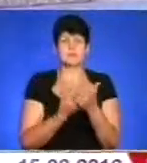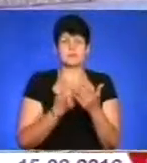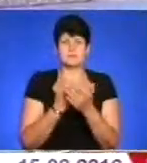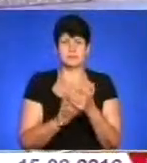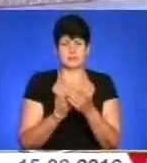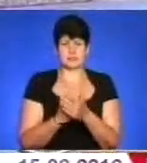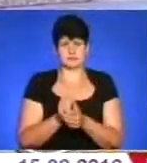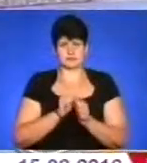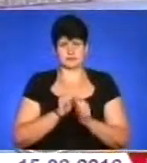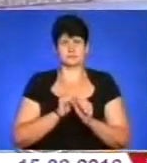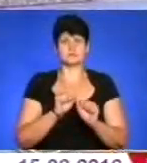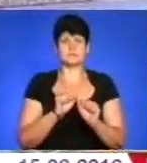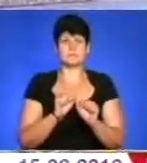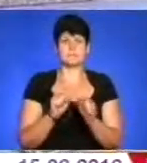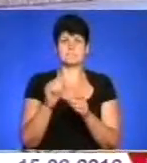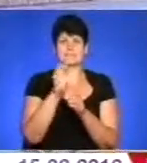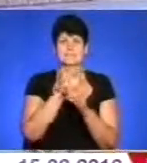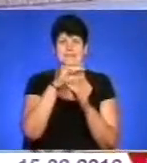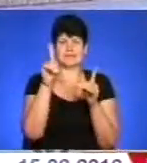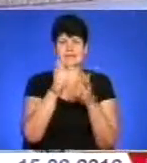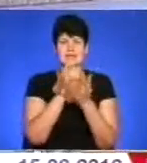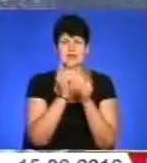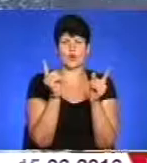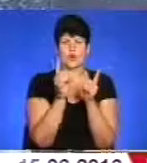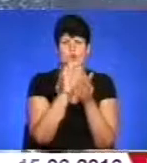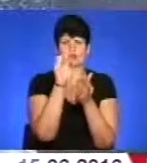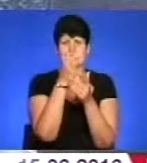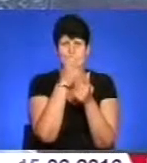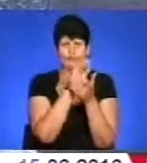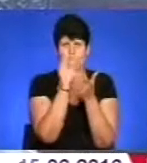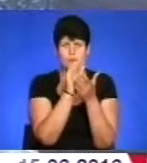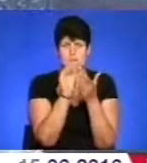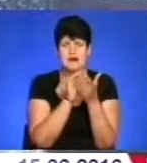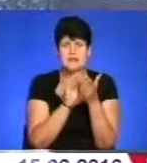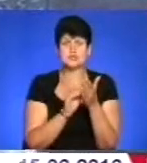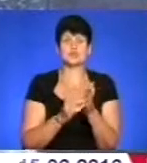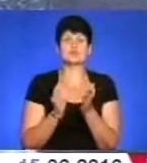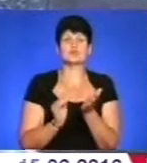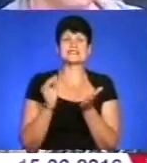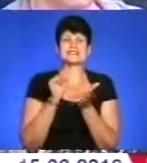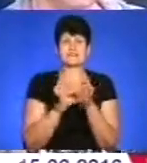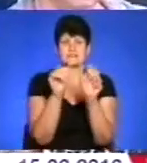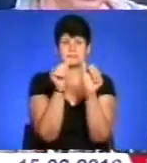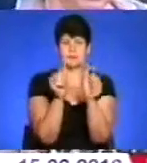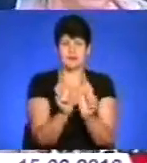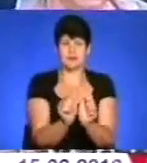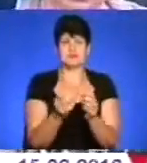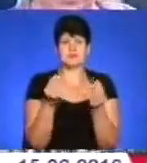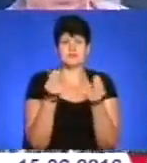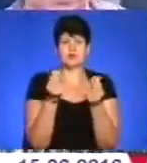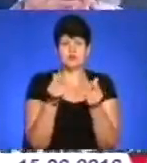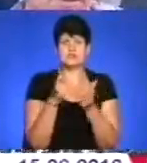Євгена Коновальця. Гранітна плита на ній містить коротку інформацію про націоналіста. Встановили пам'ятний знак за кошт Тернопільської міської